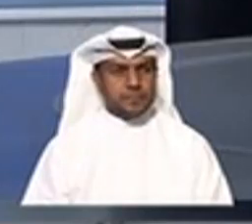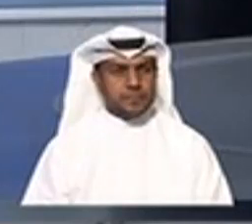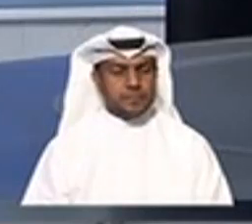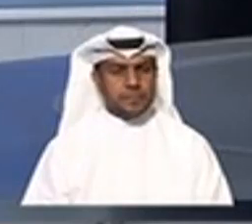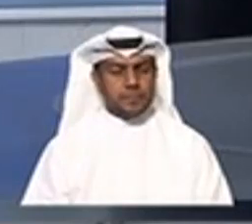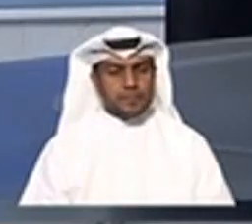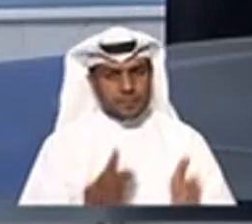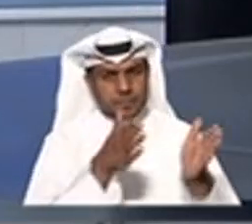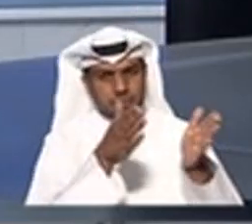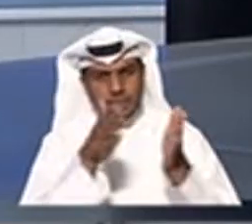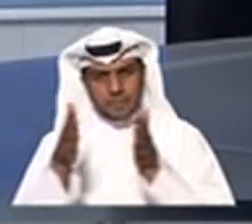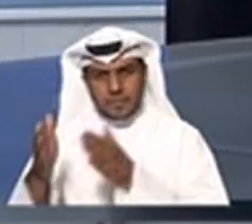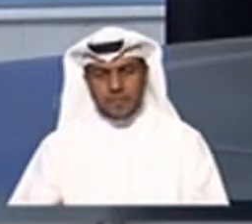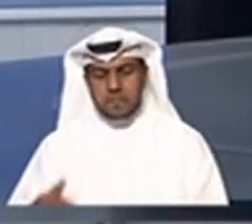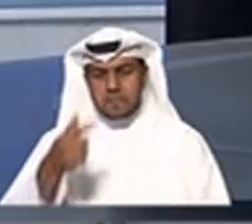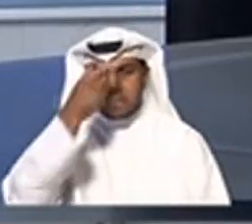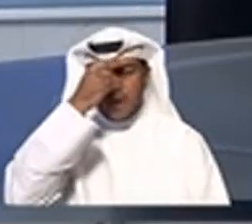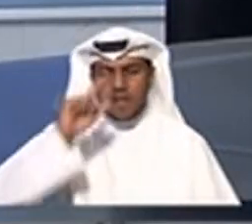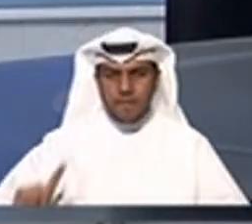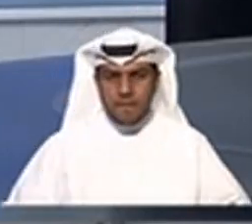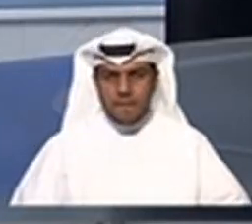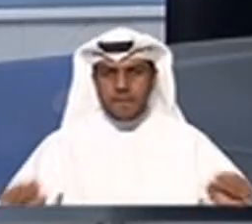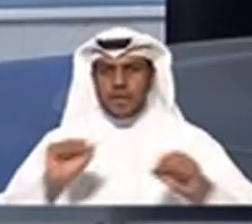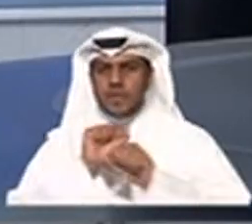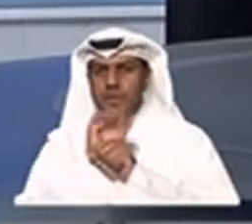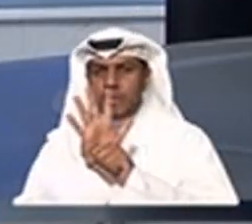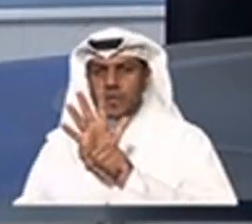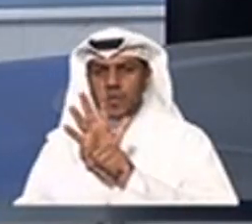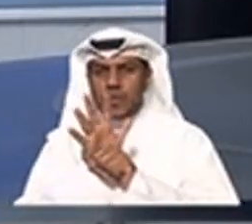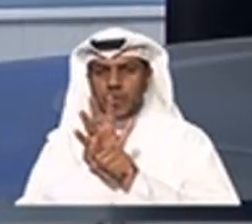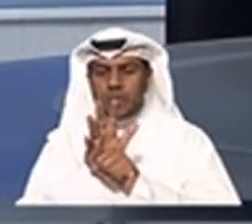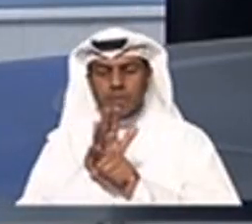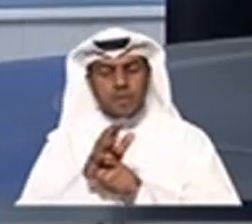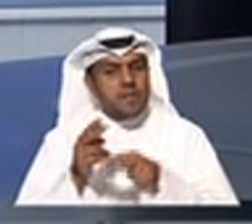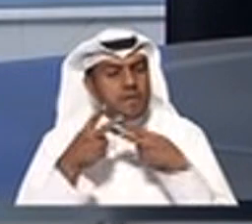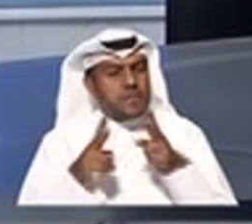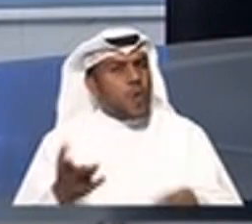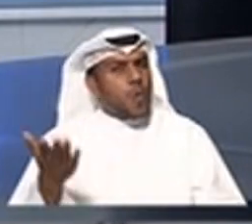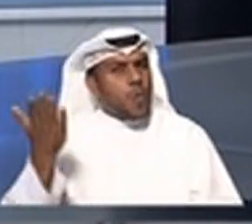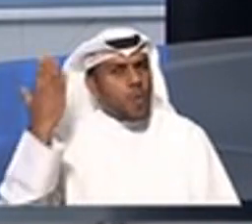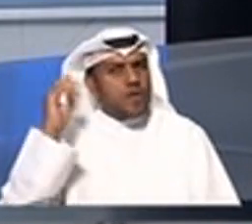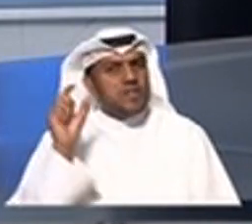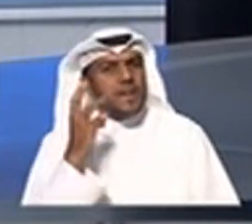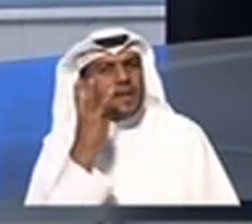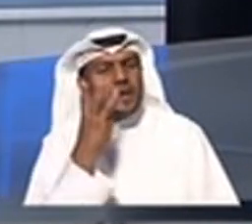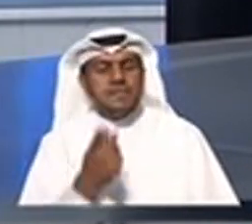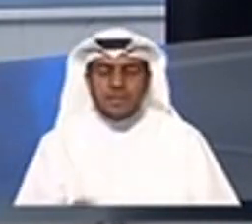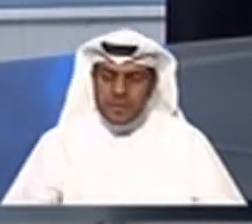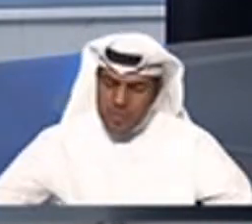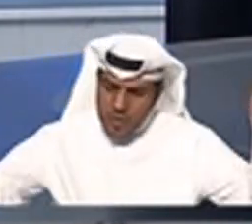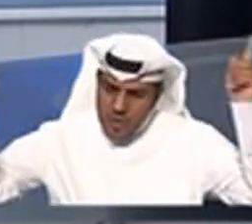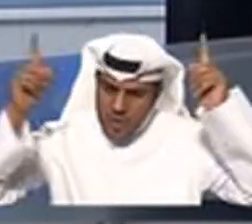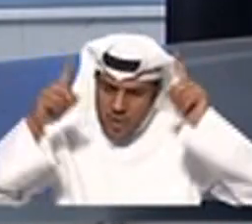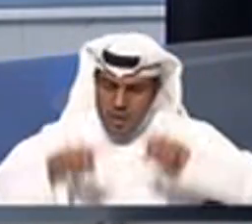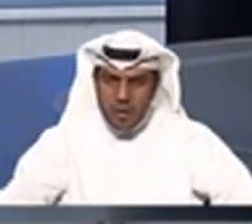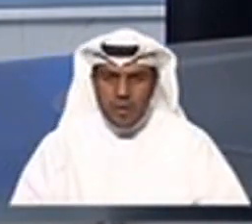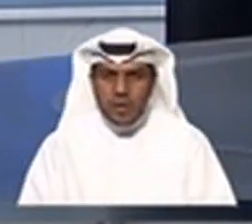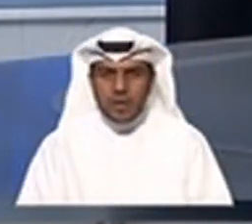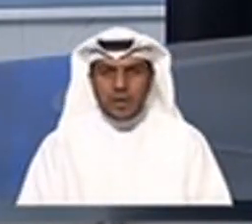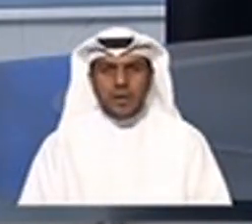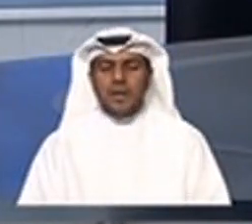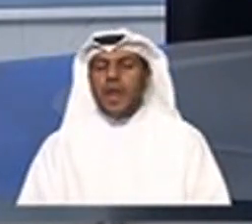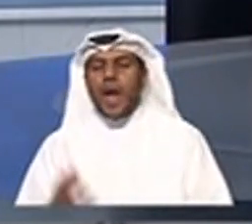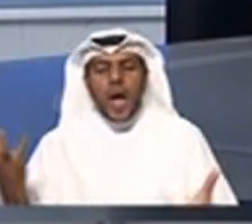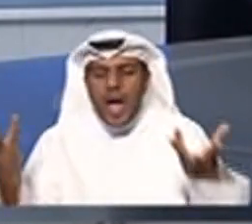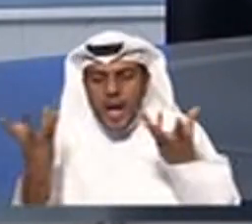منذ بداية ظهور جائحة كوفيد 19 في البلاد وحتى الآن، سجلت وزارة الصحة أعدادا محدودة جدا